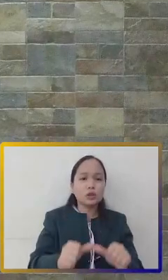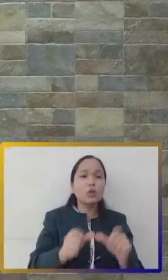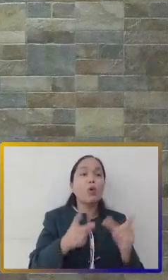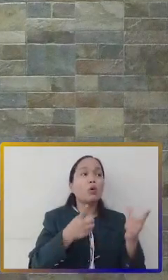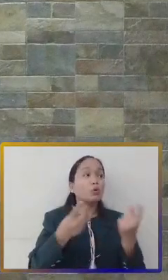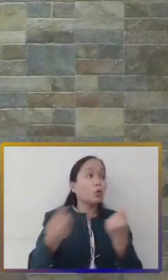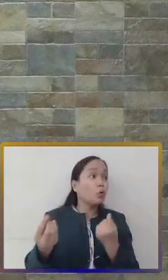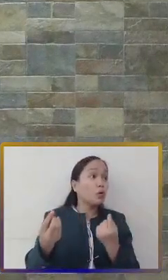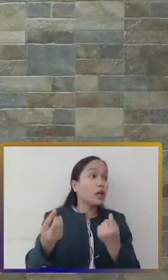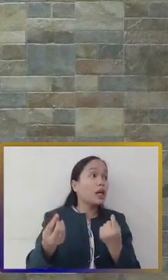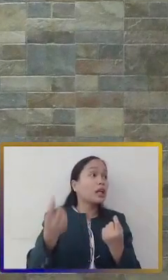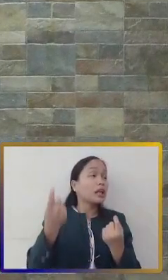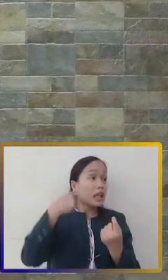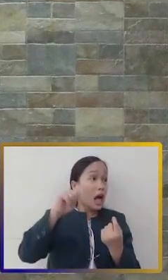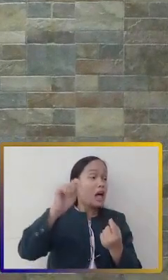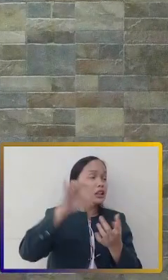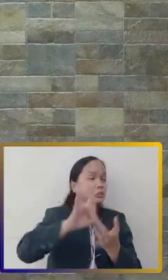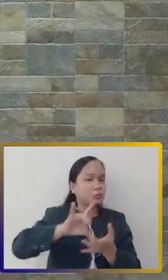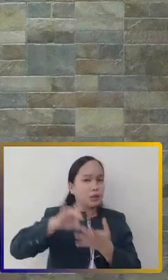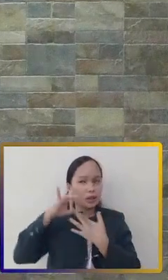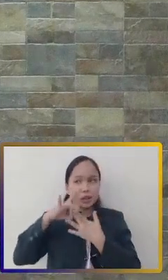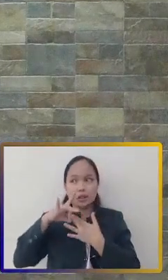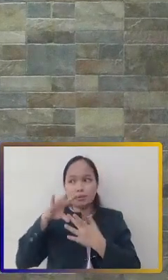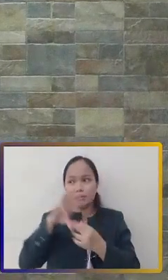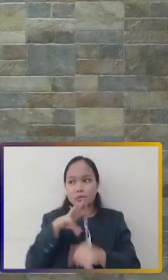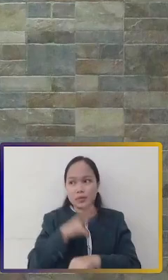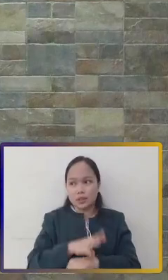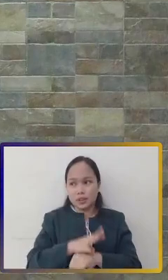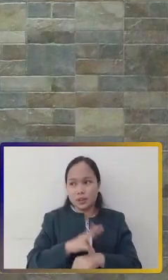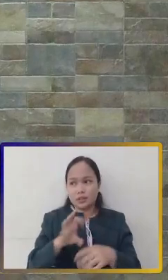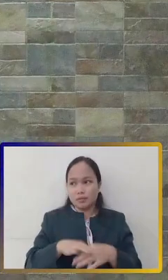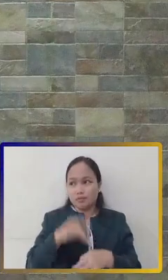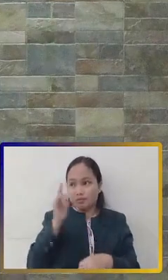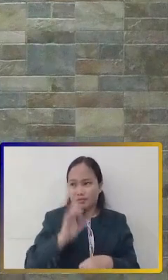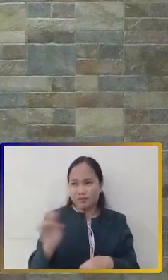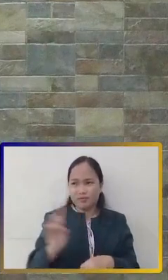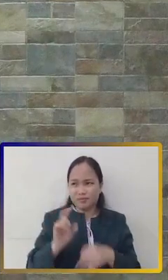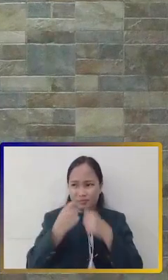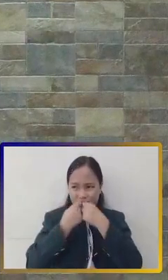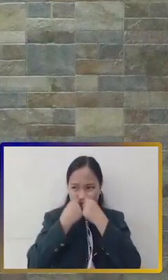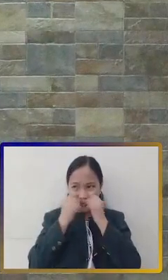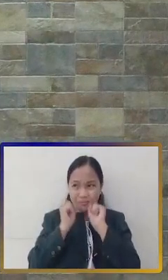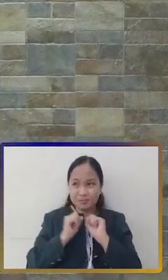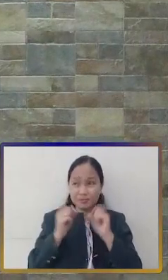the exceptional ministry of God. Nakakalungkot nga mga kapatid,